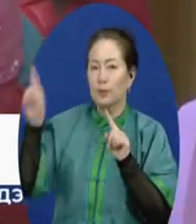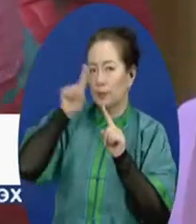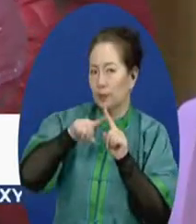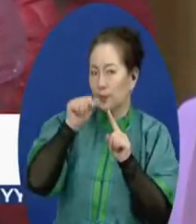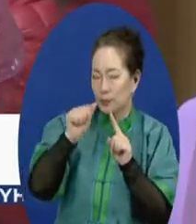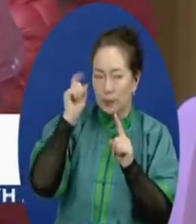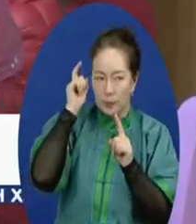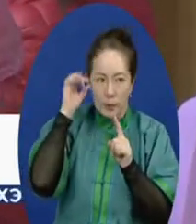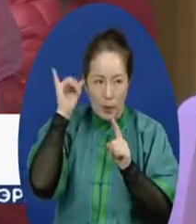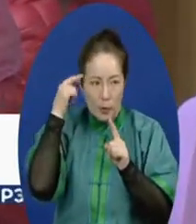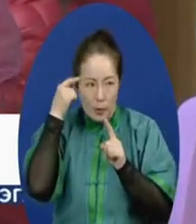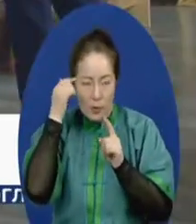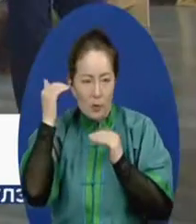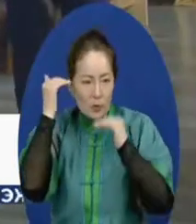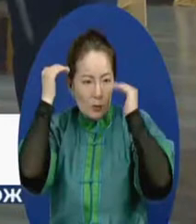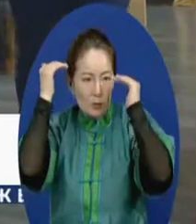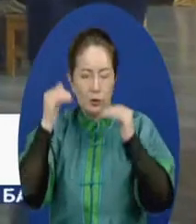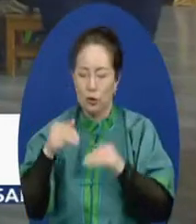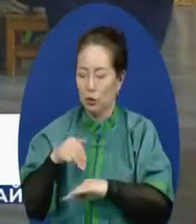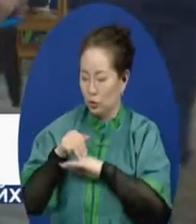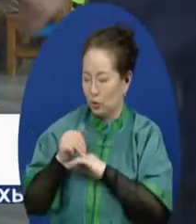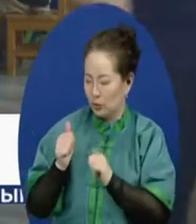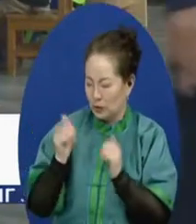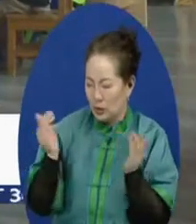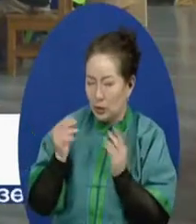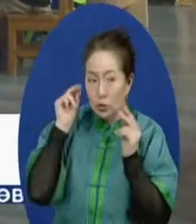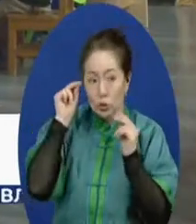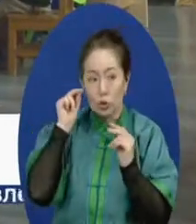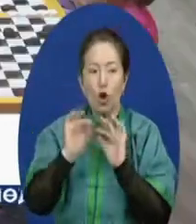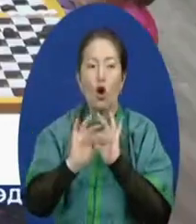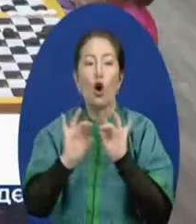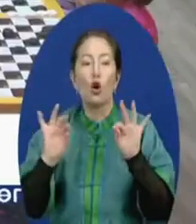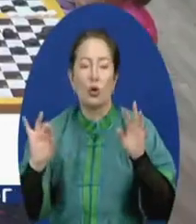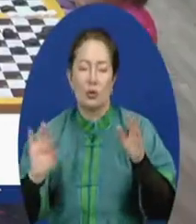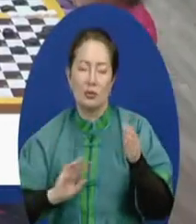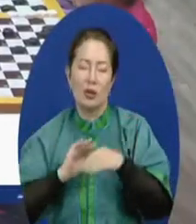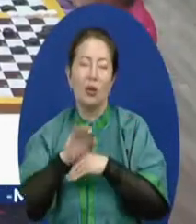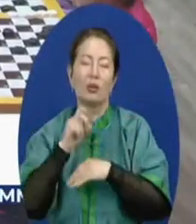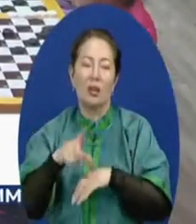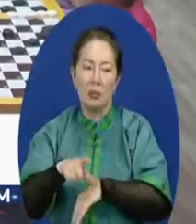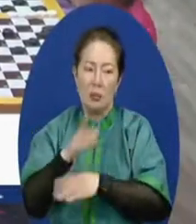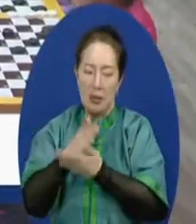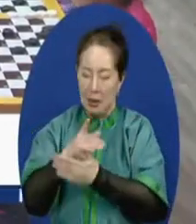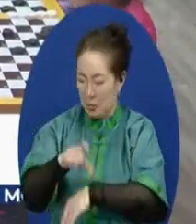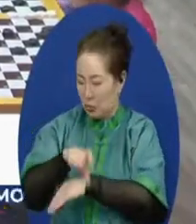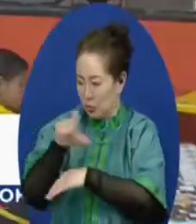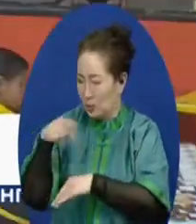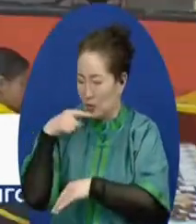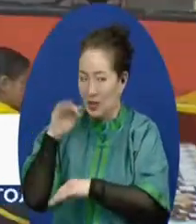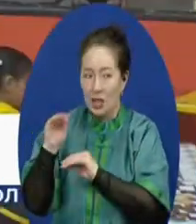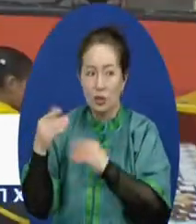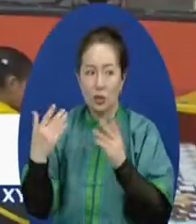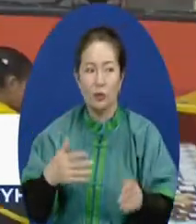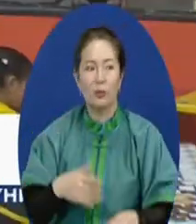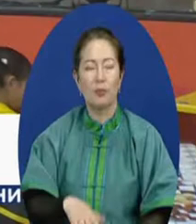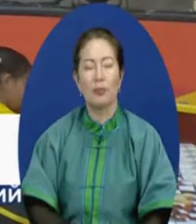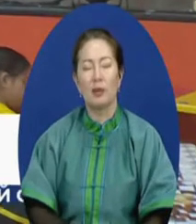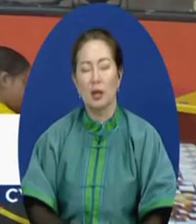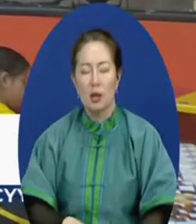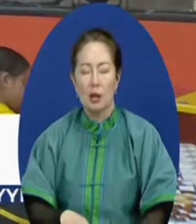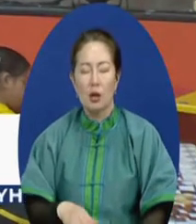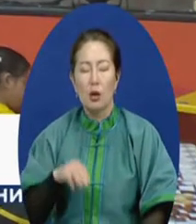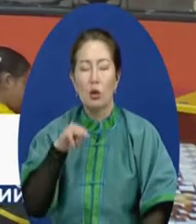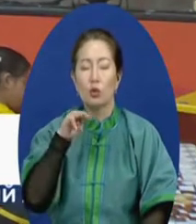төвчээртэй болох, оюун ухаан хөгжих, зөв төлөвшөлт сурах гэд олон талын давуу талтай гэдгийг мэрэгжлийн хүмүүс хэлж байла. Тэгээд төвшин